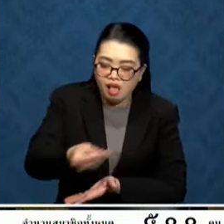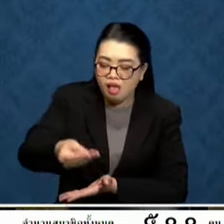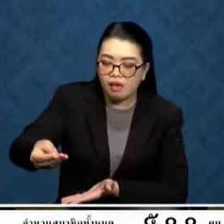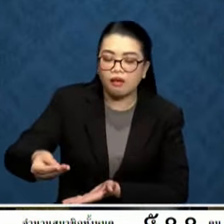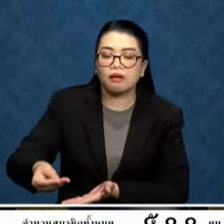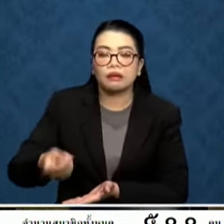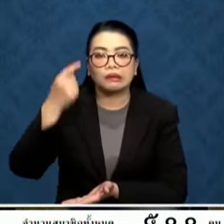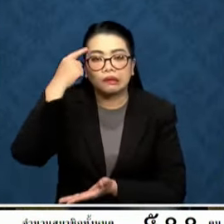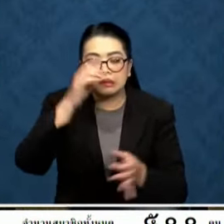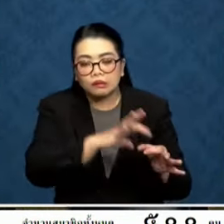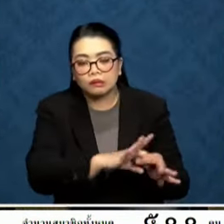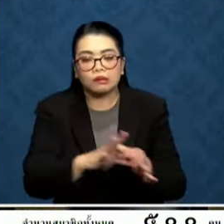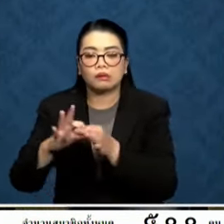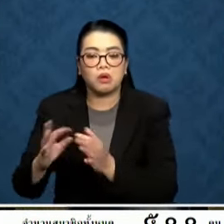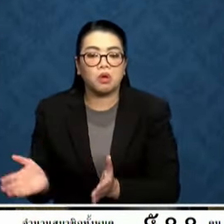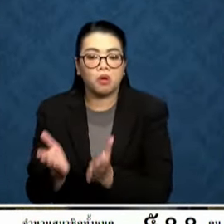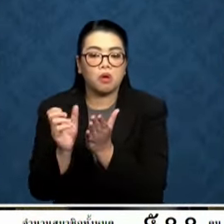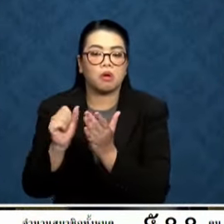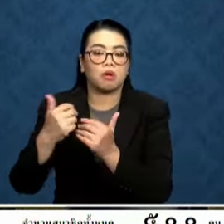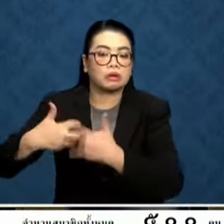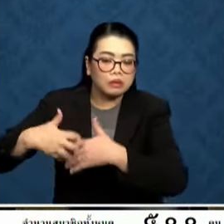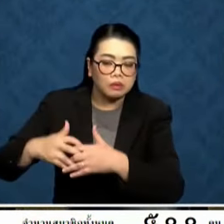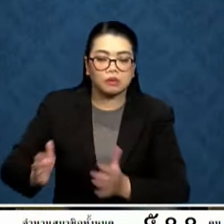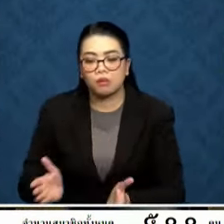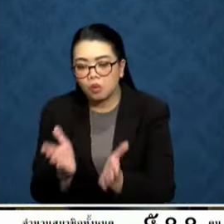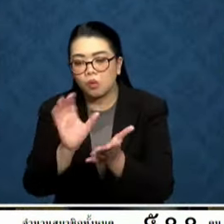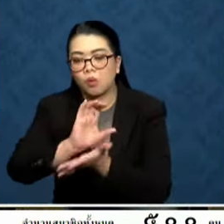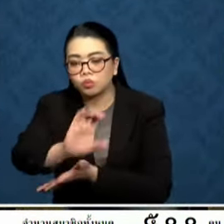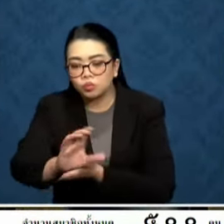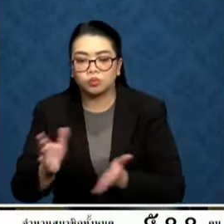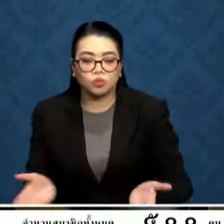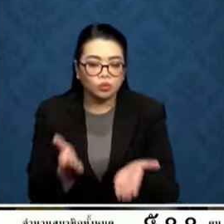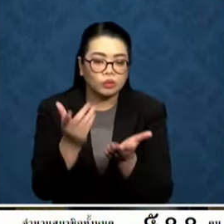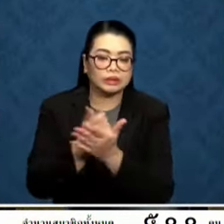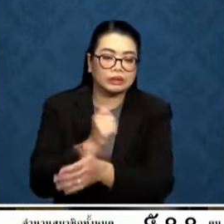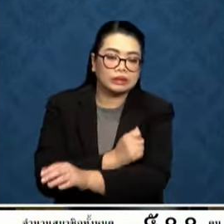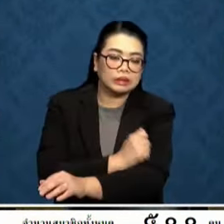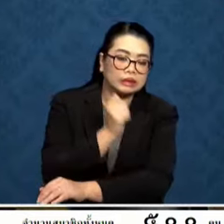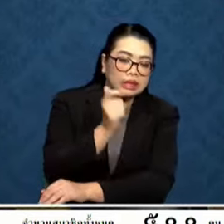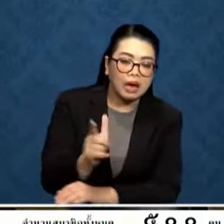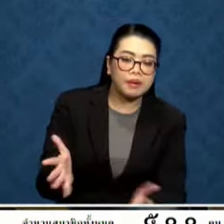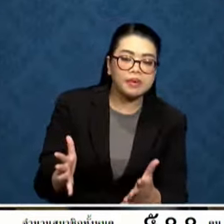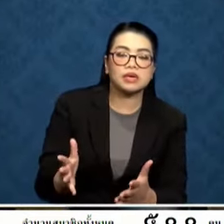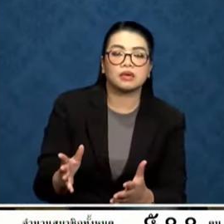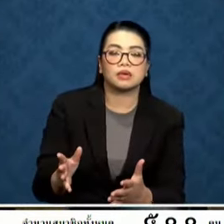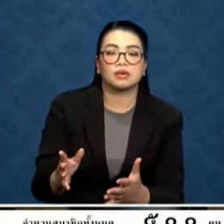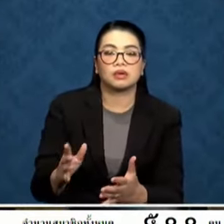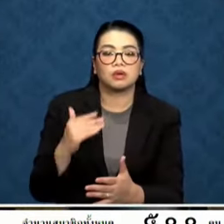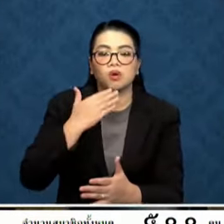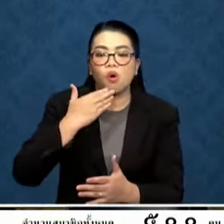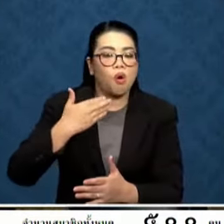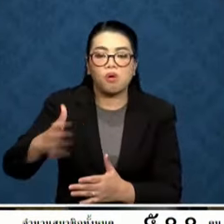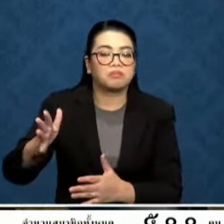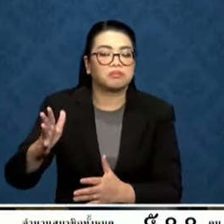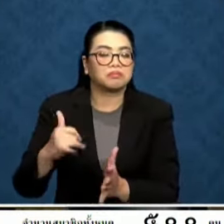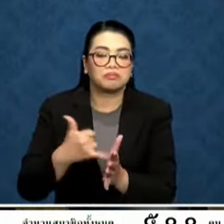ไม่ได้นำไปสู่การกระตุ้นการผลิตการลลงทุนและการจ้างงานในประเทศได้อย่างง่ายๆ